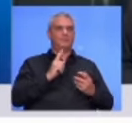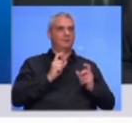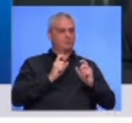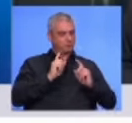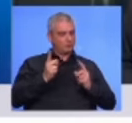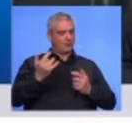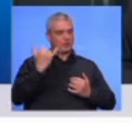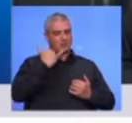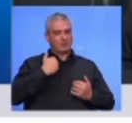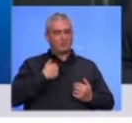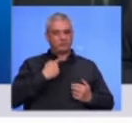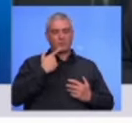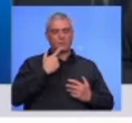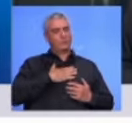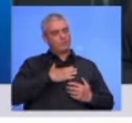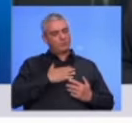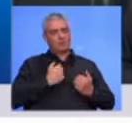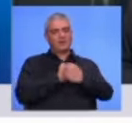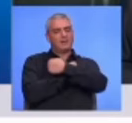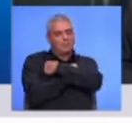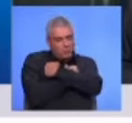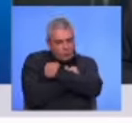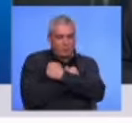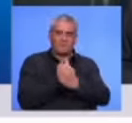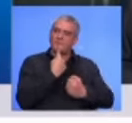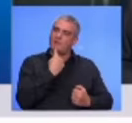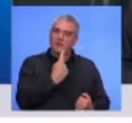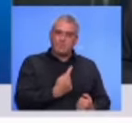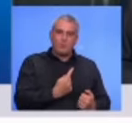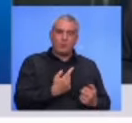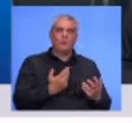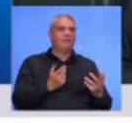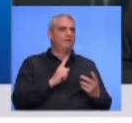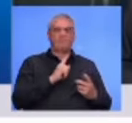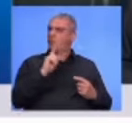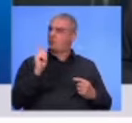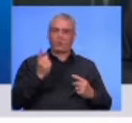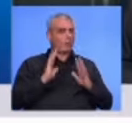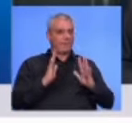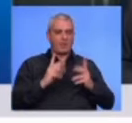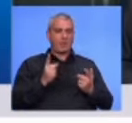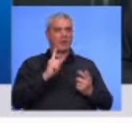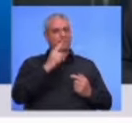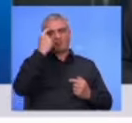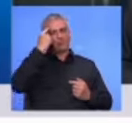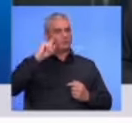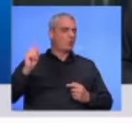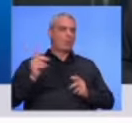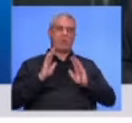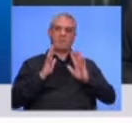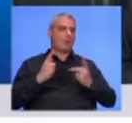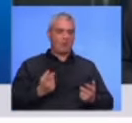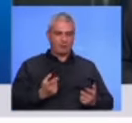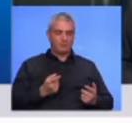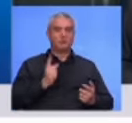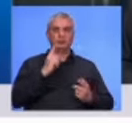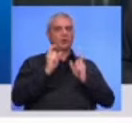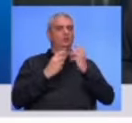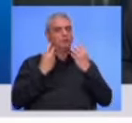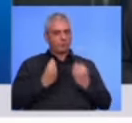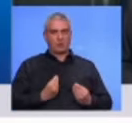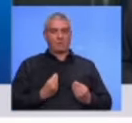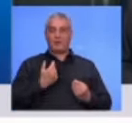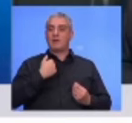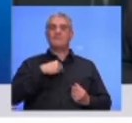התקשרו וחיבקו ואמרו ולא כולם כאלה. וזלקה, אל תחשוב שכולם כאלה. יש גם אנשים טובים